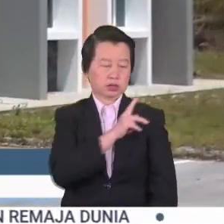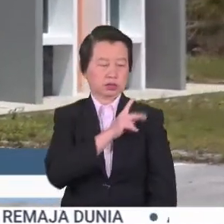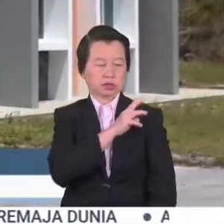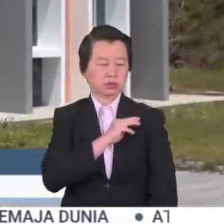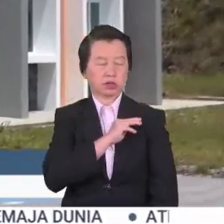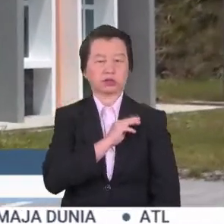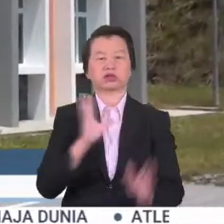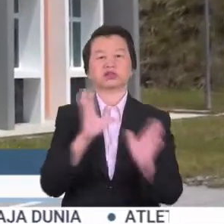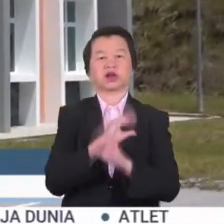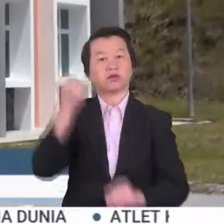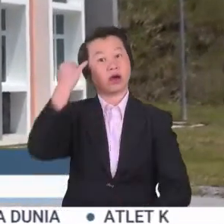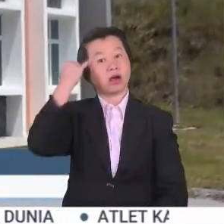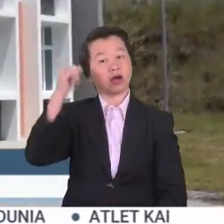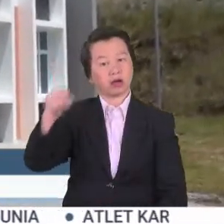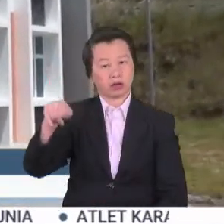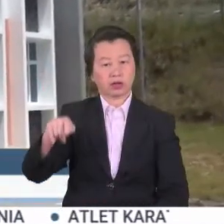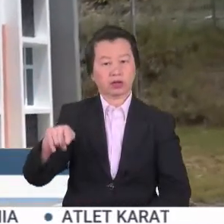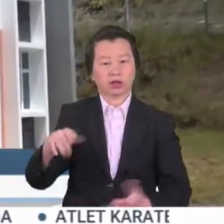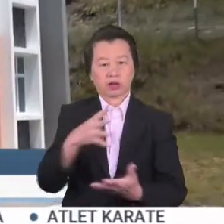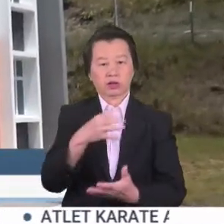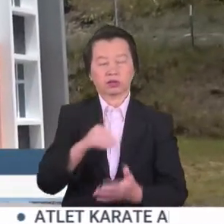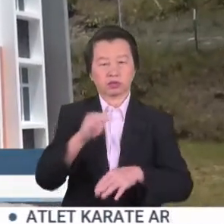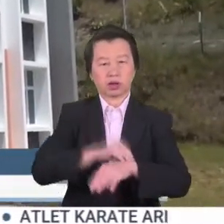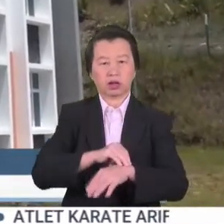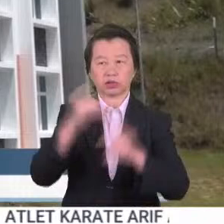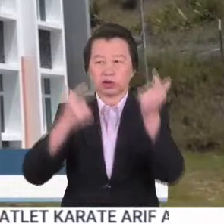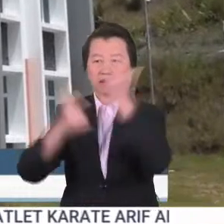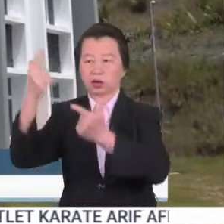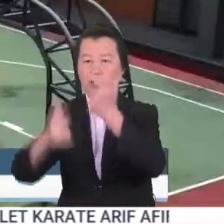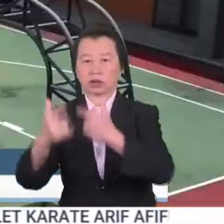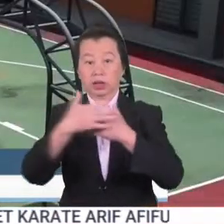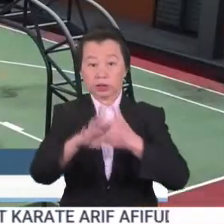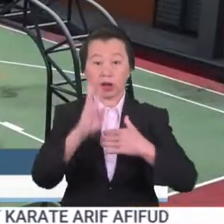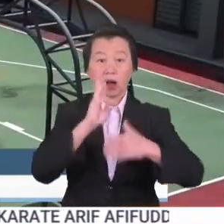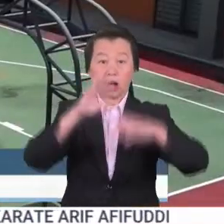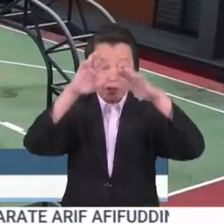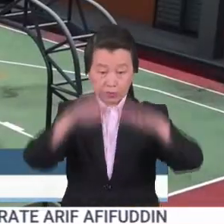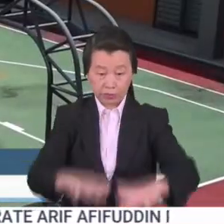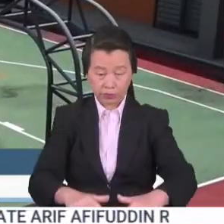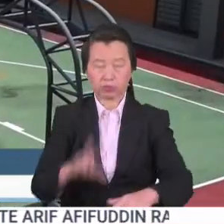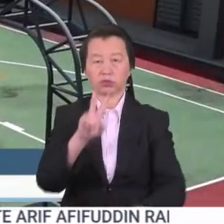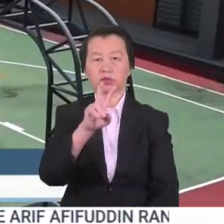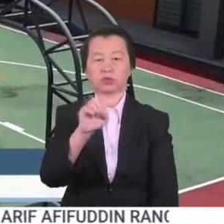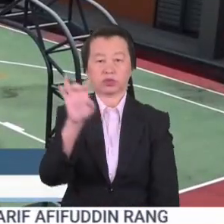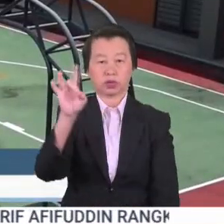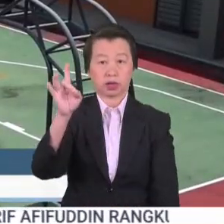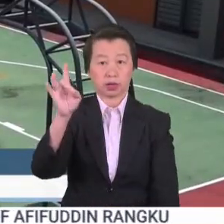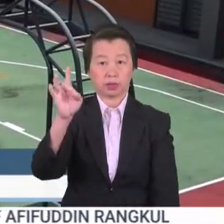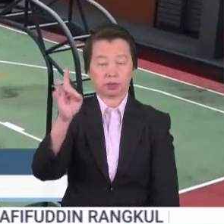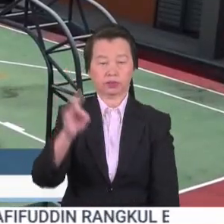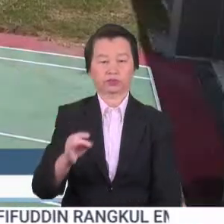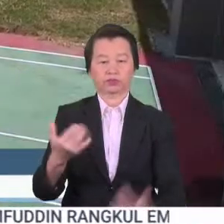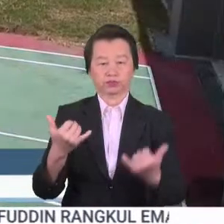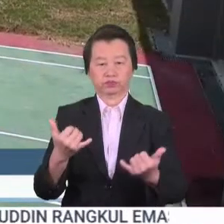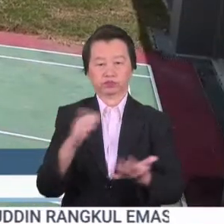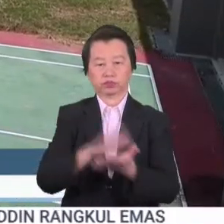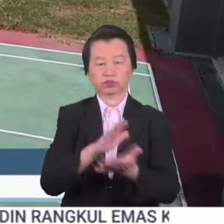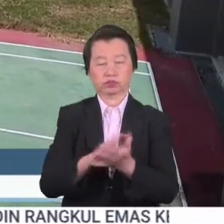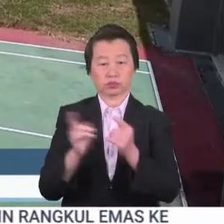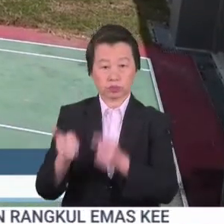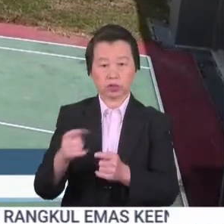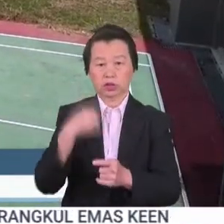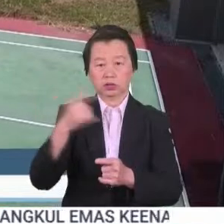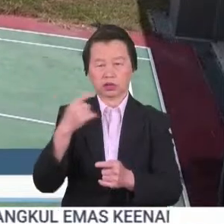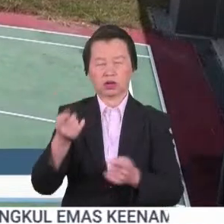Sarawak Datuk patinggi Tan Sri Abang Johari tunopeng semasa lawatan pasca banjir pada 2018 SK Ulus segan ujarnya